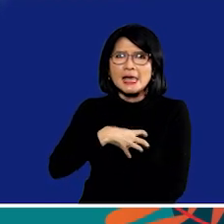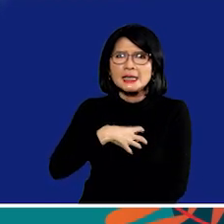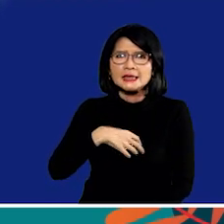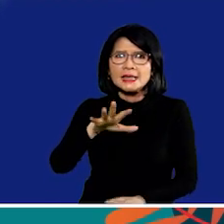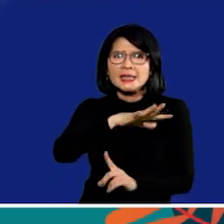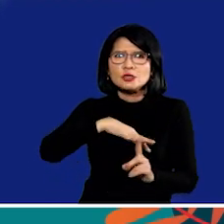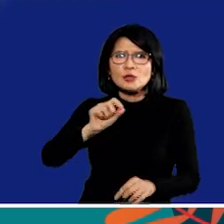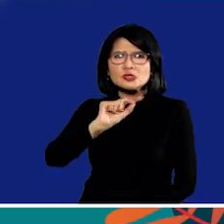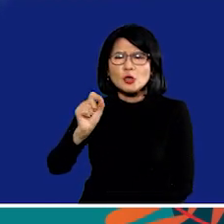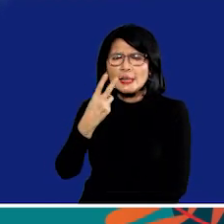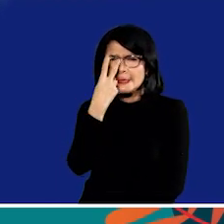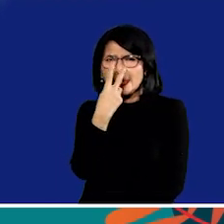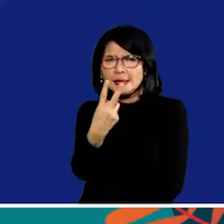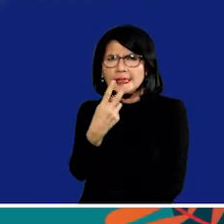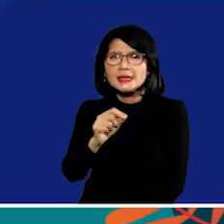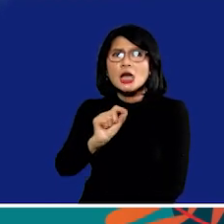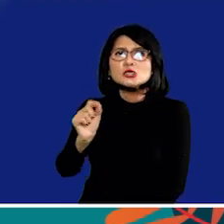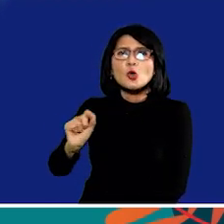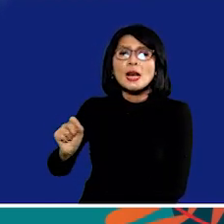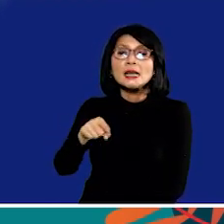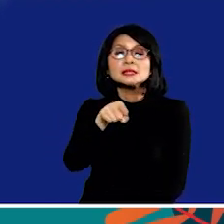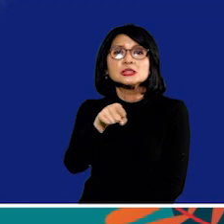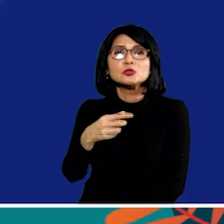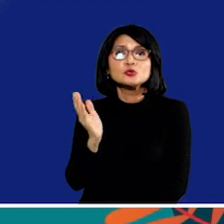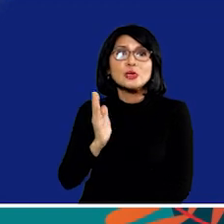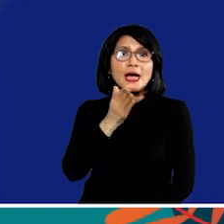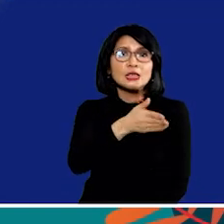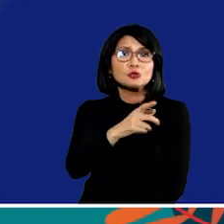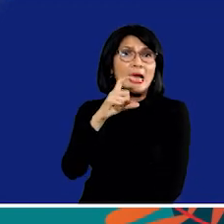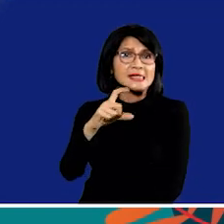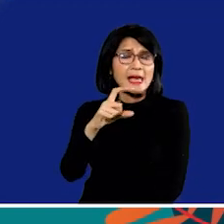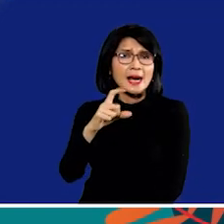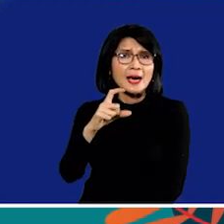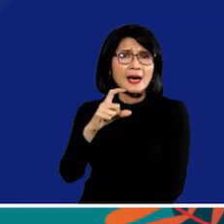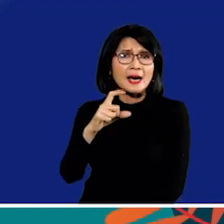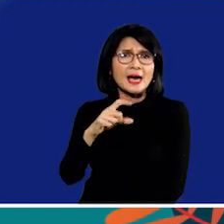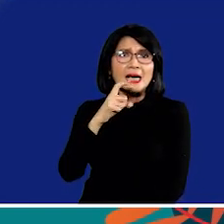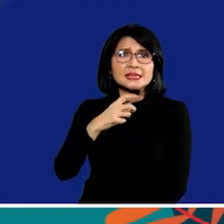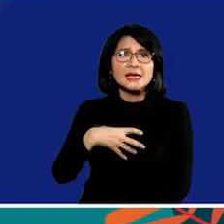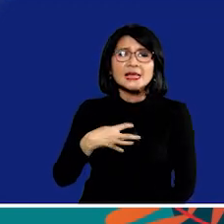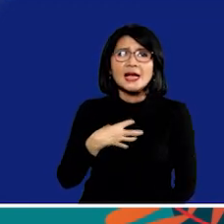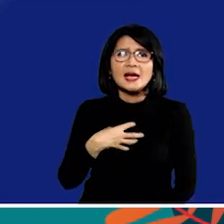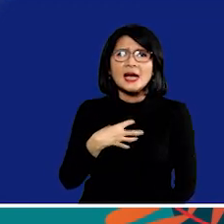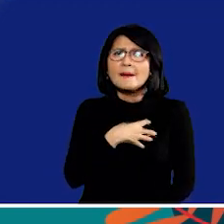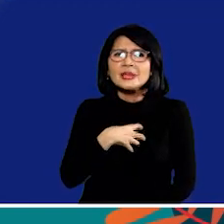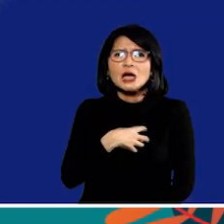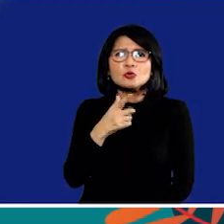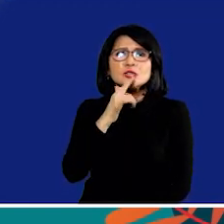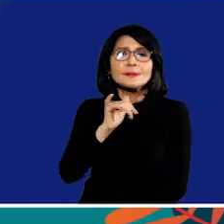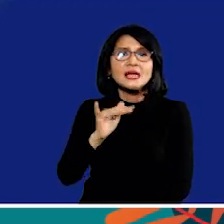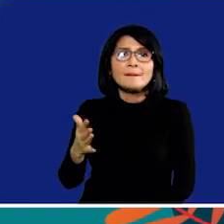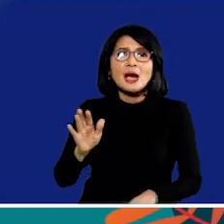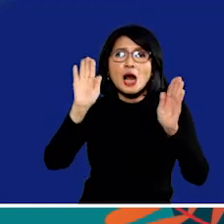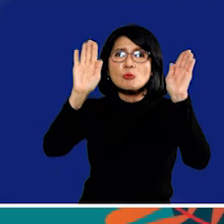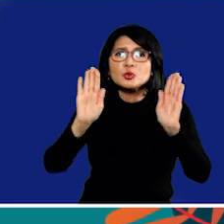cara lebih detail sekolah-sekolah ini sudah mengikuti pola-pola perilaku seperti apa, pola-pola budaya